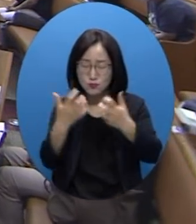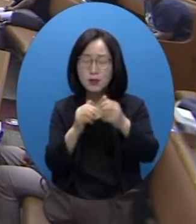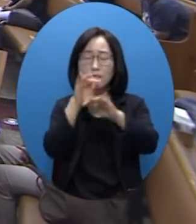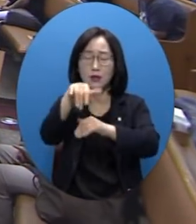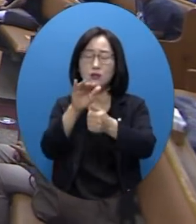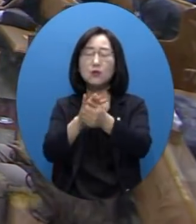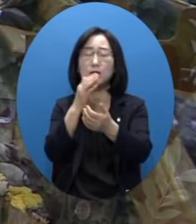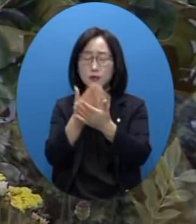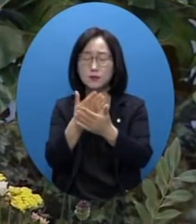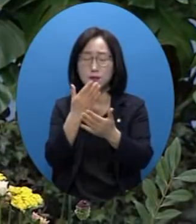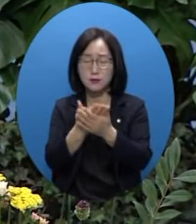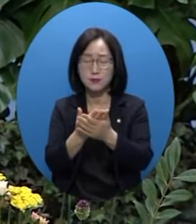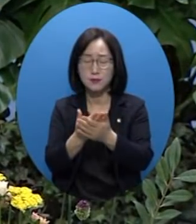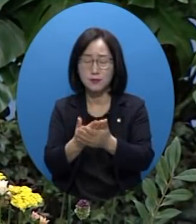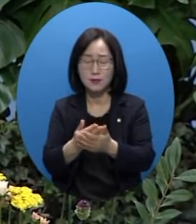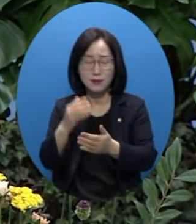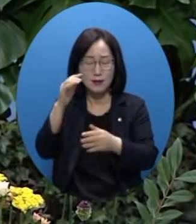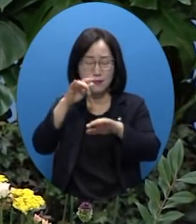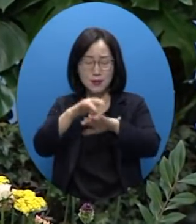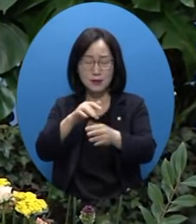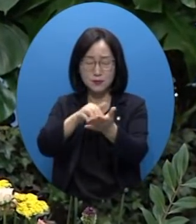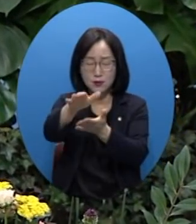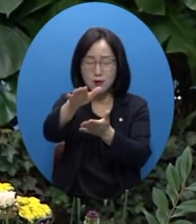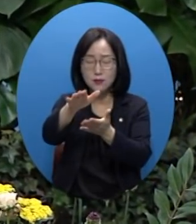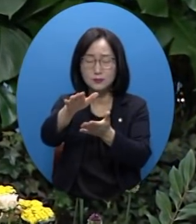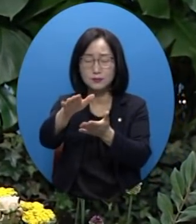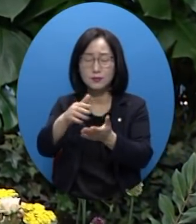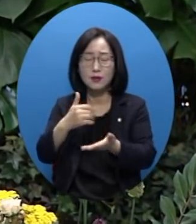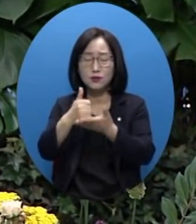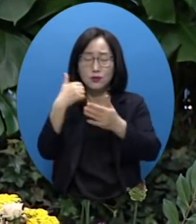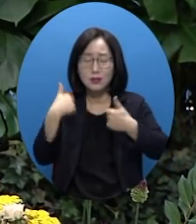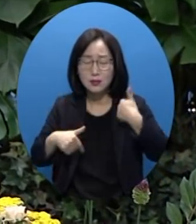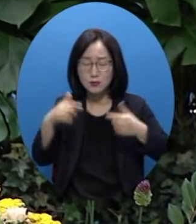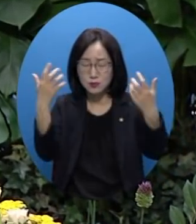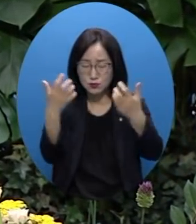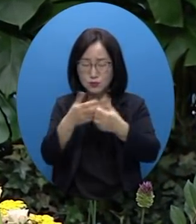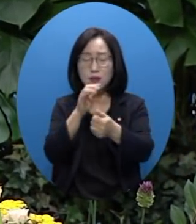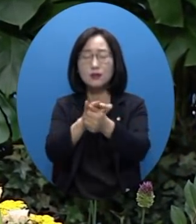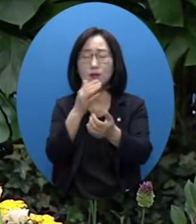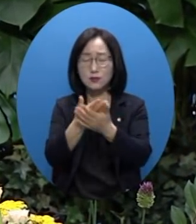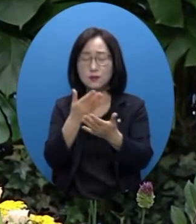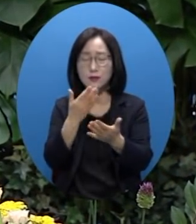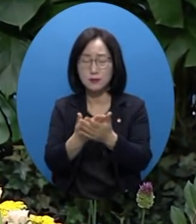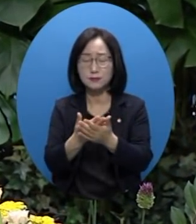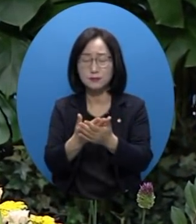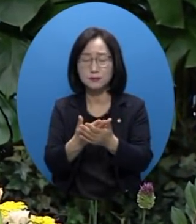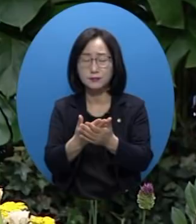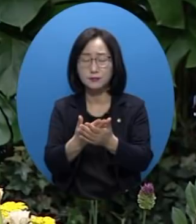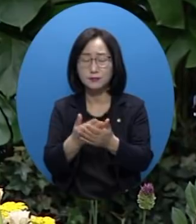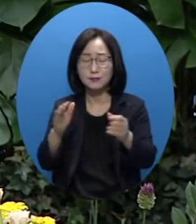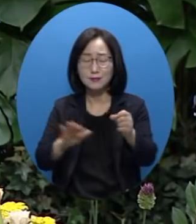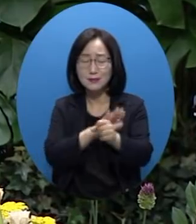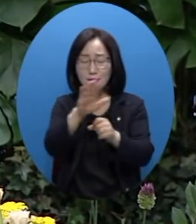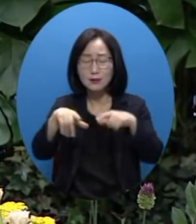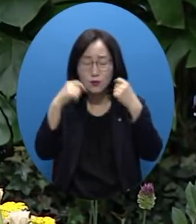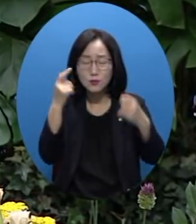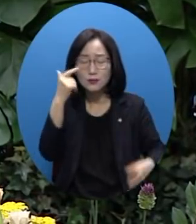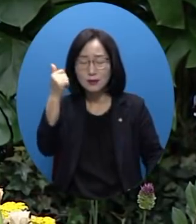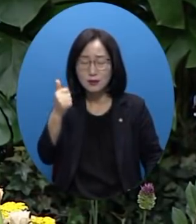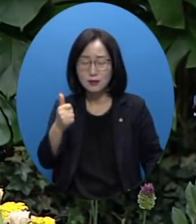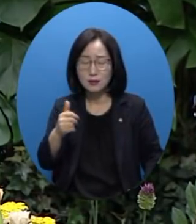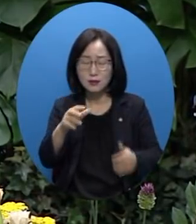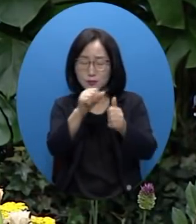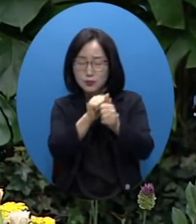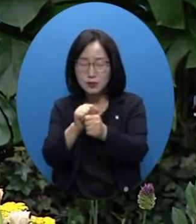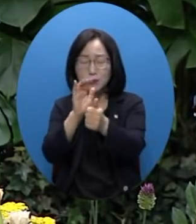주옵시고 흑암의 권세는 물러가고 주님의 기쁨이 충만케 하여 주시옵소서. 사랑하는 조교올로 목사님 붙들어